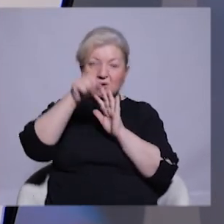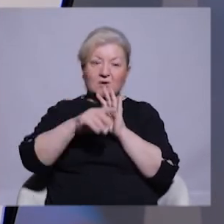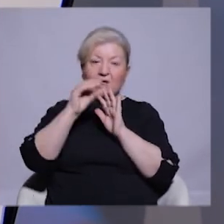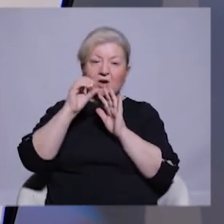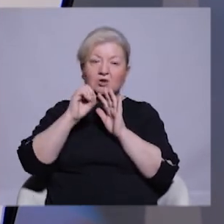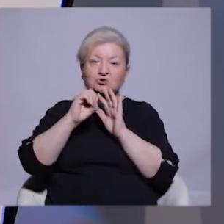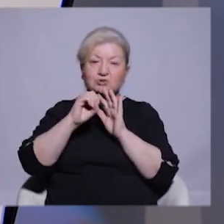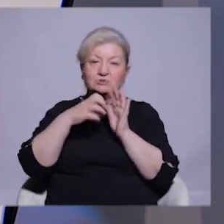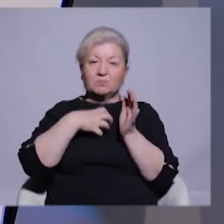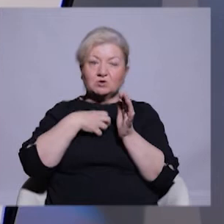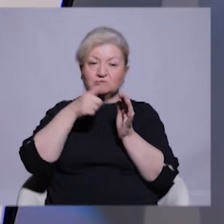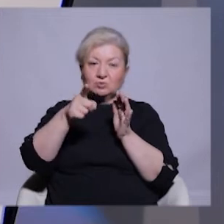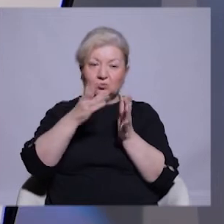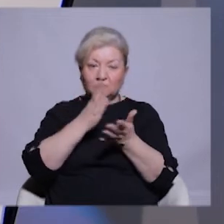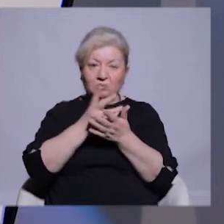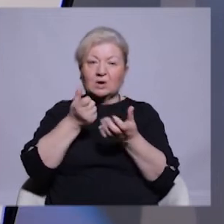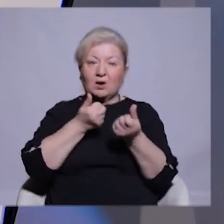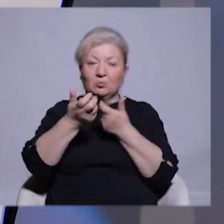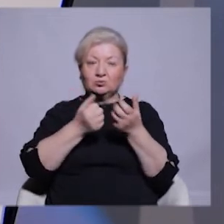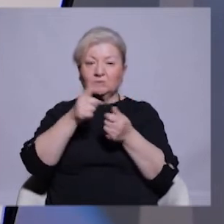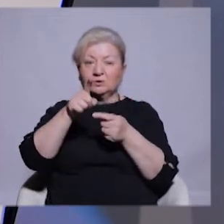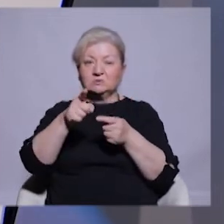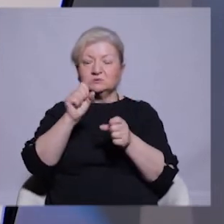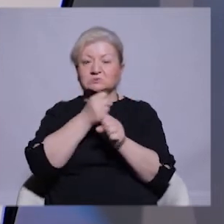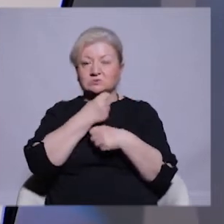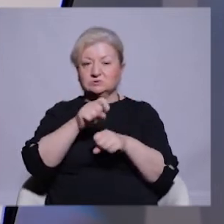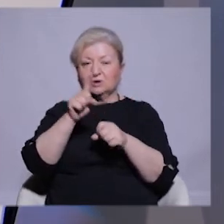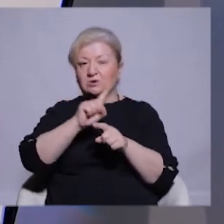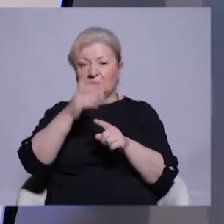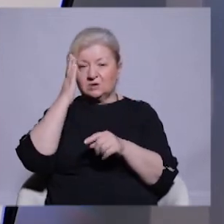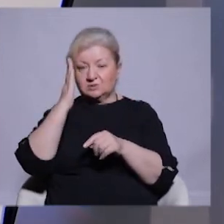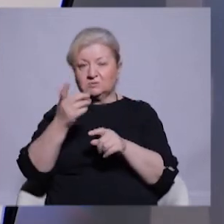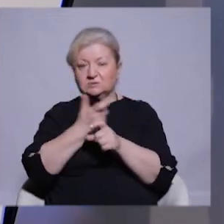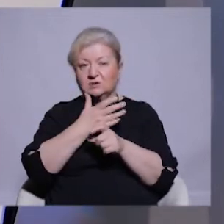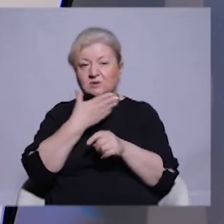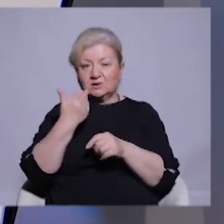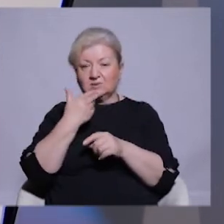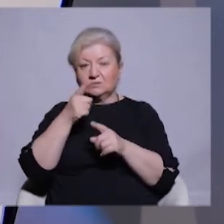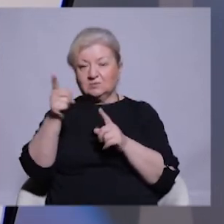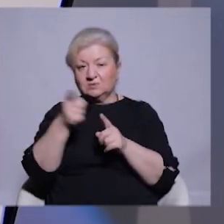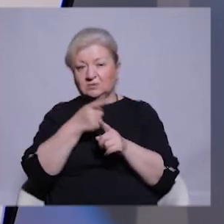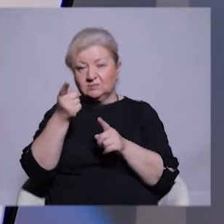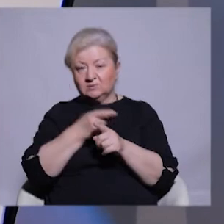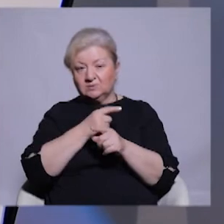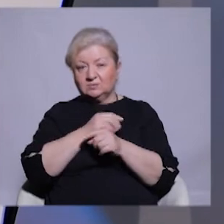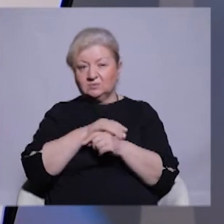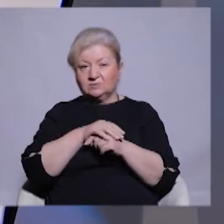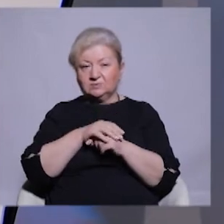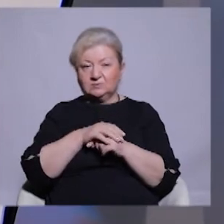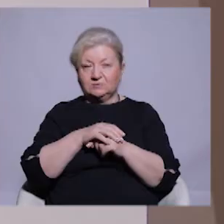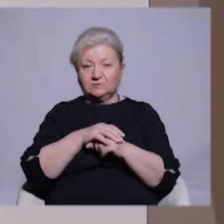სიმაღლიდან და ჟის მნიშვნელობიდან გამოთვალოთ ეს სიჩქარე თუ რა იქნება, ძალიან მარტივად აქ მასები შეიკვეცება